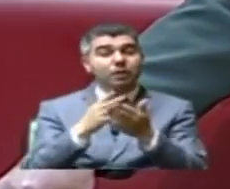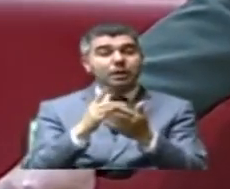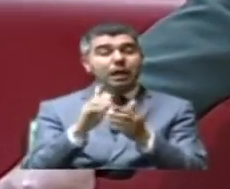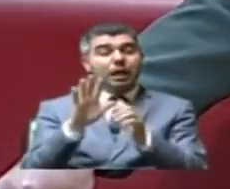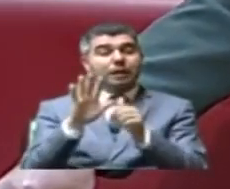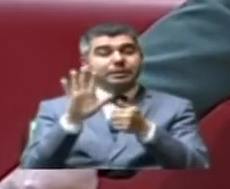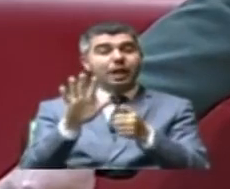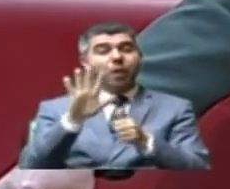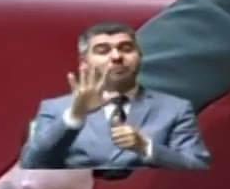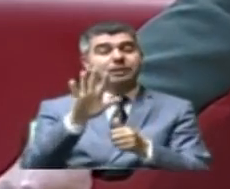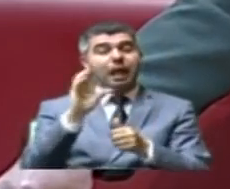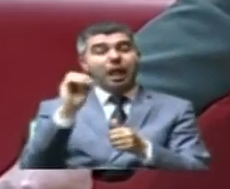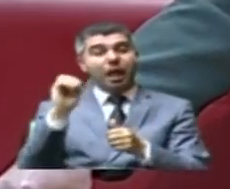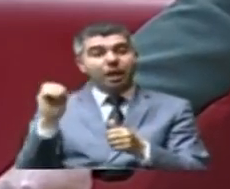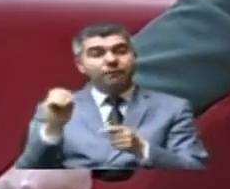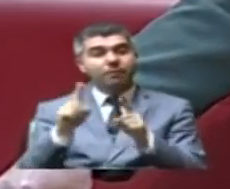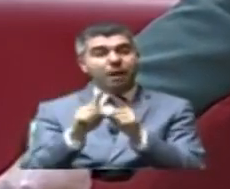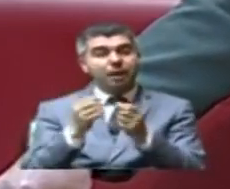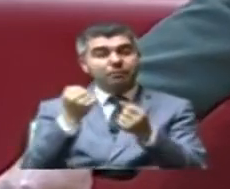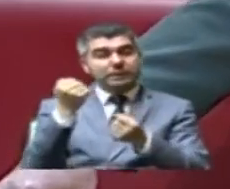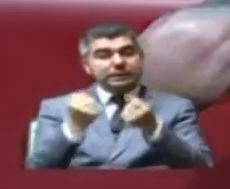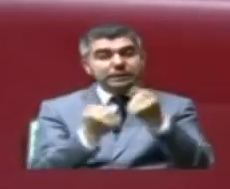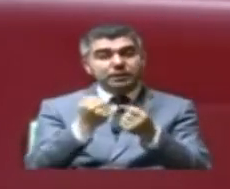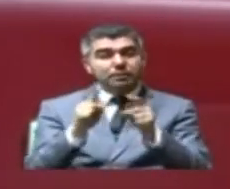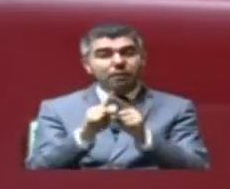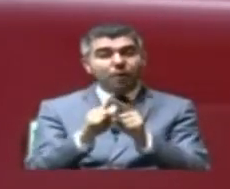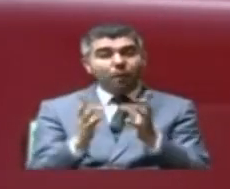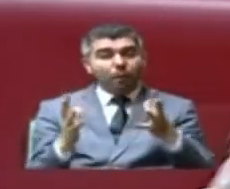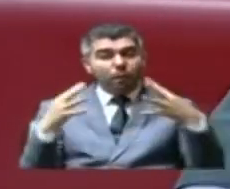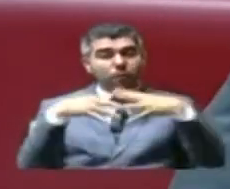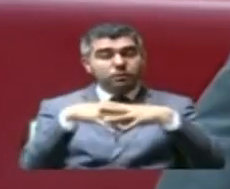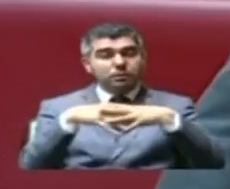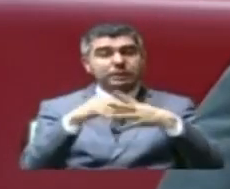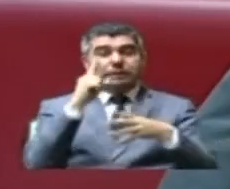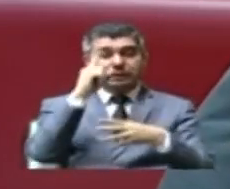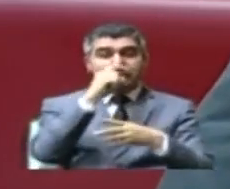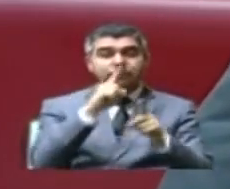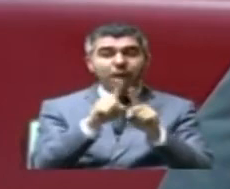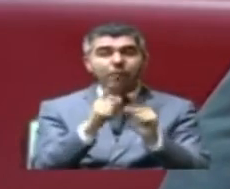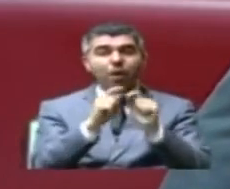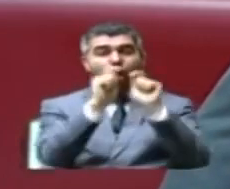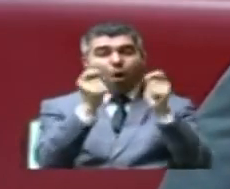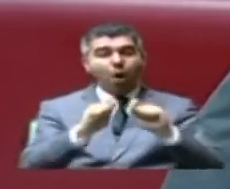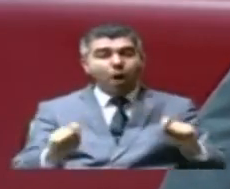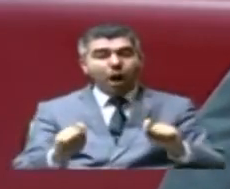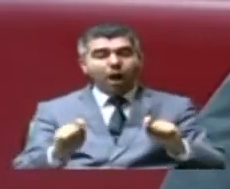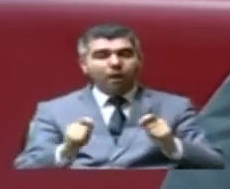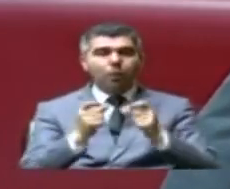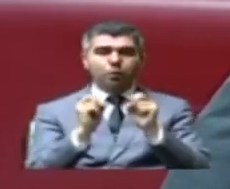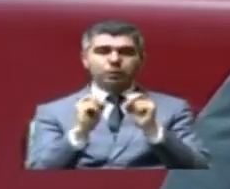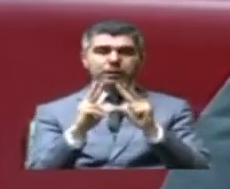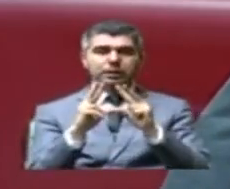56000 شاحنه هذا را ما يمكنش بالفعل يوصلنا الى قطاع رغم انه هذ الفتره حنا تنعت ديال التحرير مكنتنا اننا نوجدو